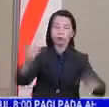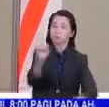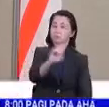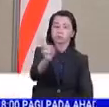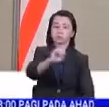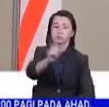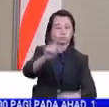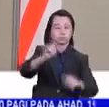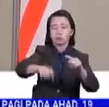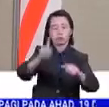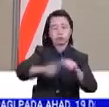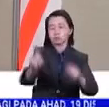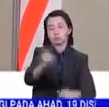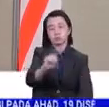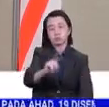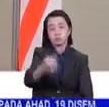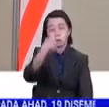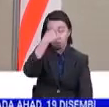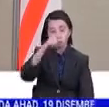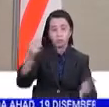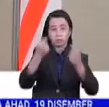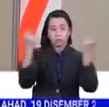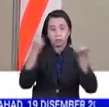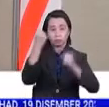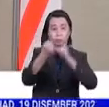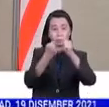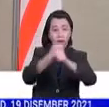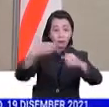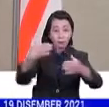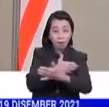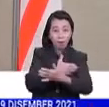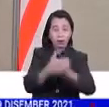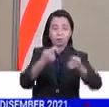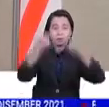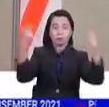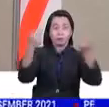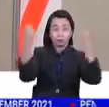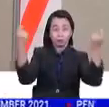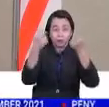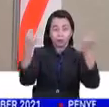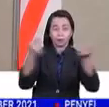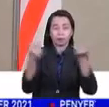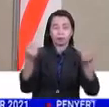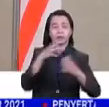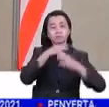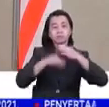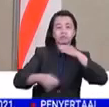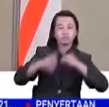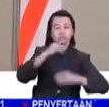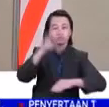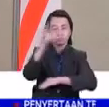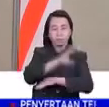dibenarkan. Bagi sambutan tahun baru dan perayaan Krismas kecil-kecilan